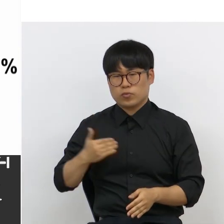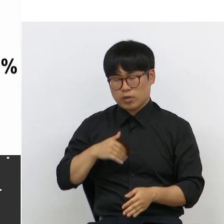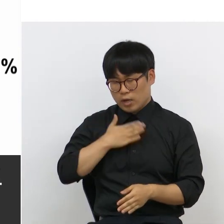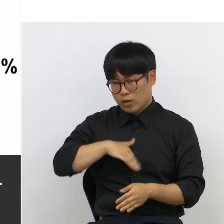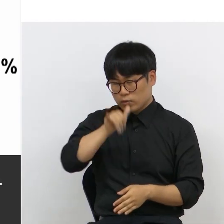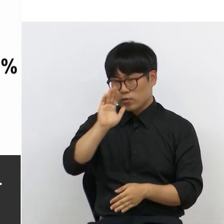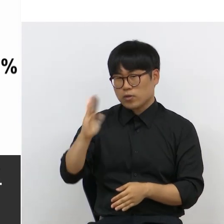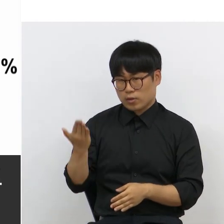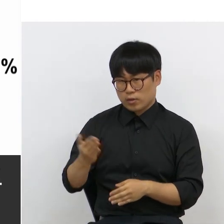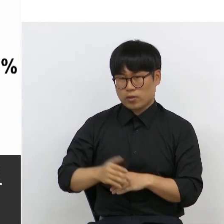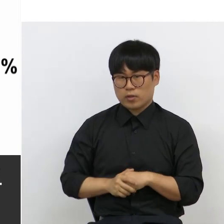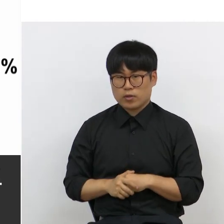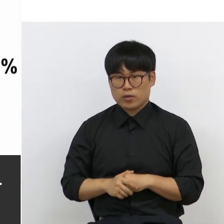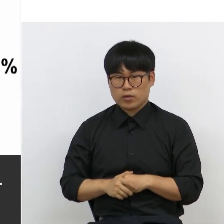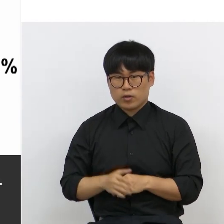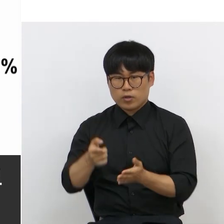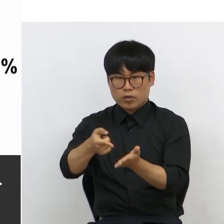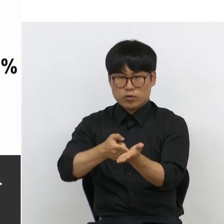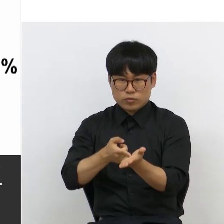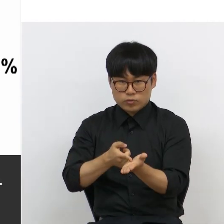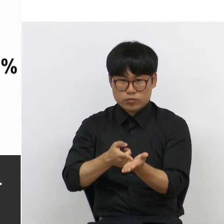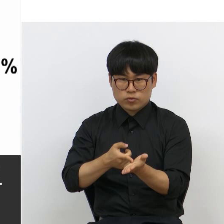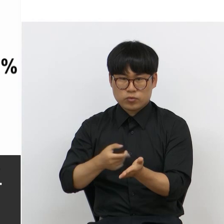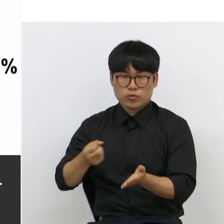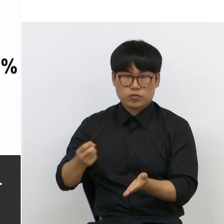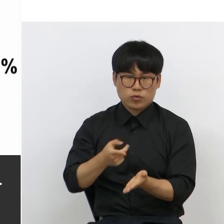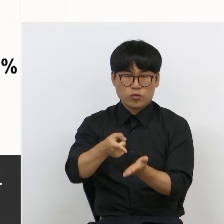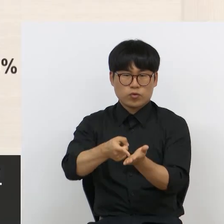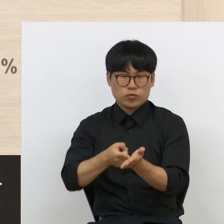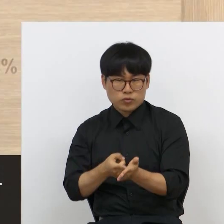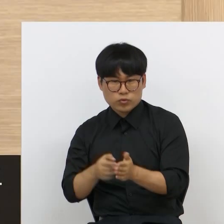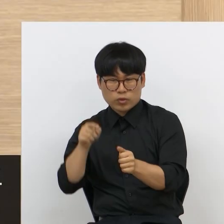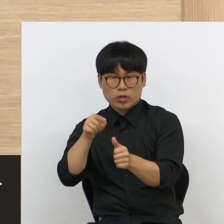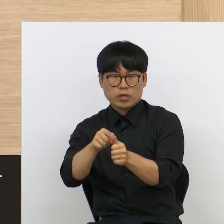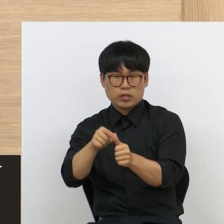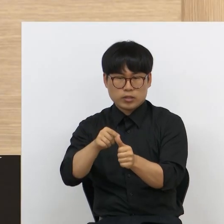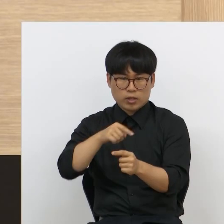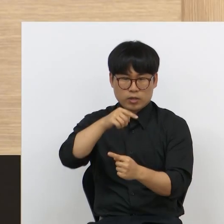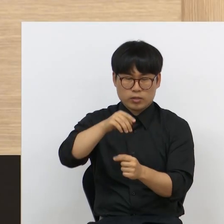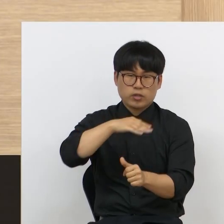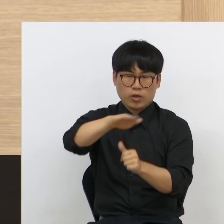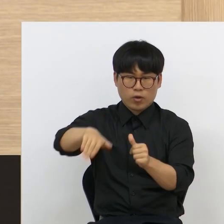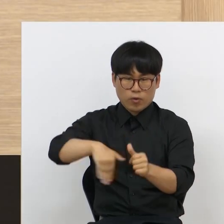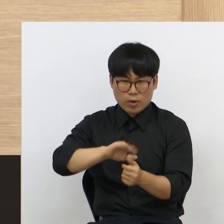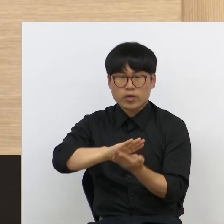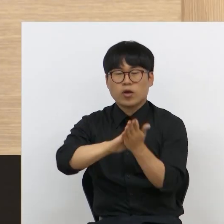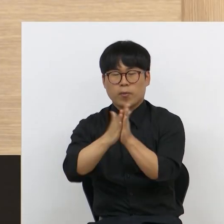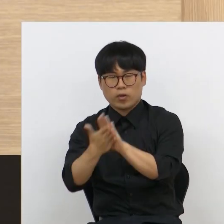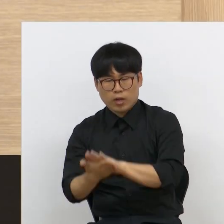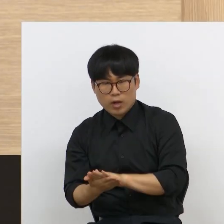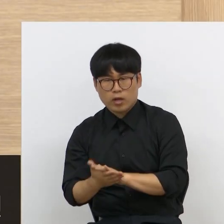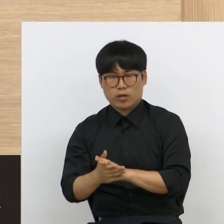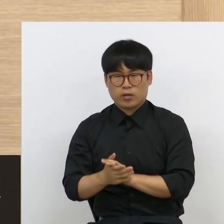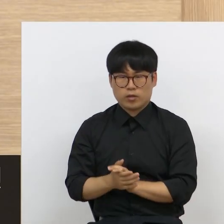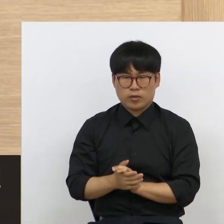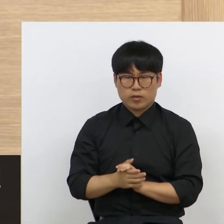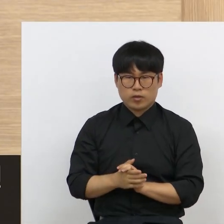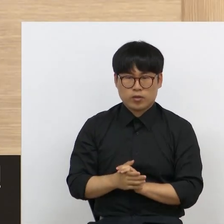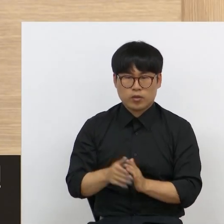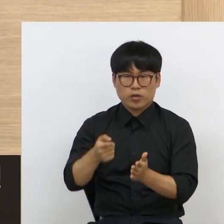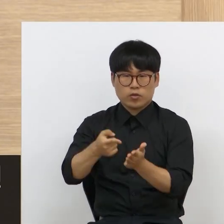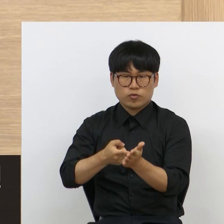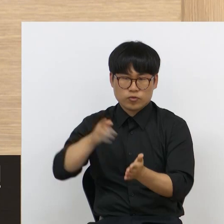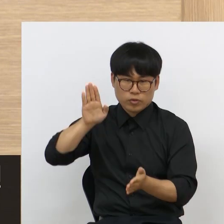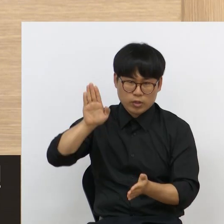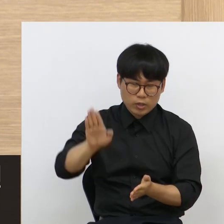됩니다. 그 밖에 이제 수술하는 방법이나 수술 후에 자극 환경이 변하는 다시 말해서 염증이 있었다든지 면역 반응이 있다든지 수술